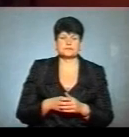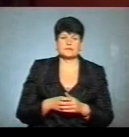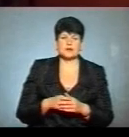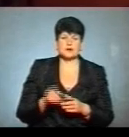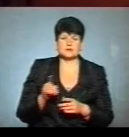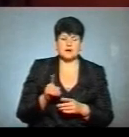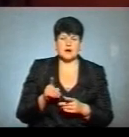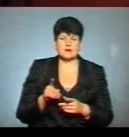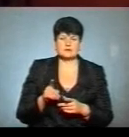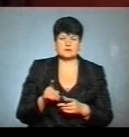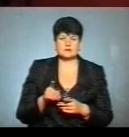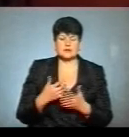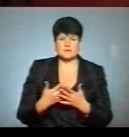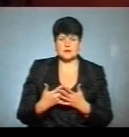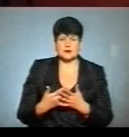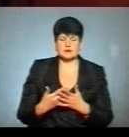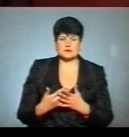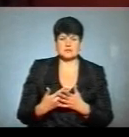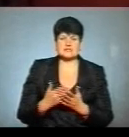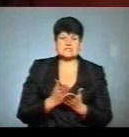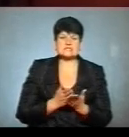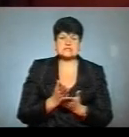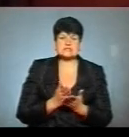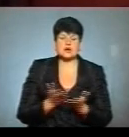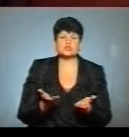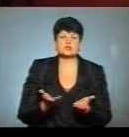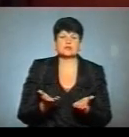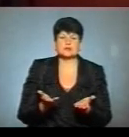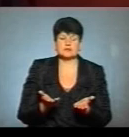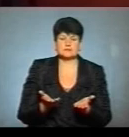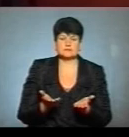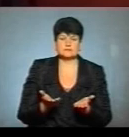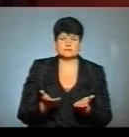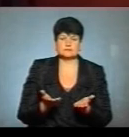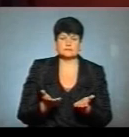водія. А от, наприклад, стаж якийсь? Стаж є.